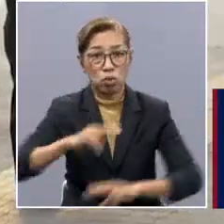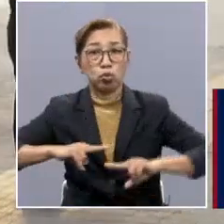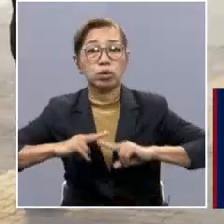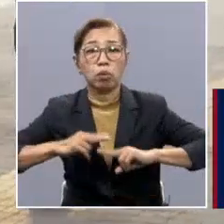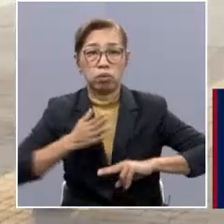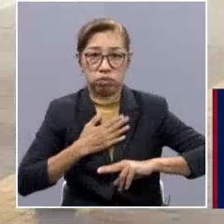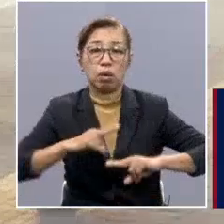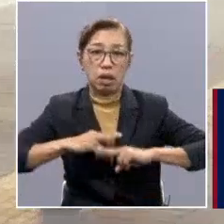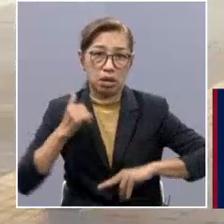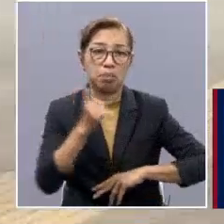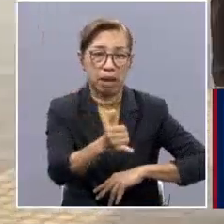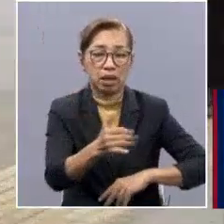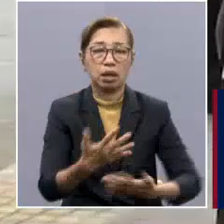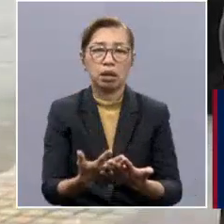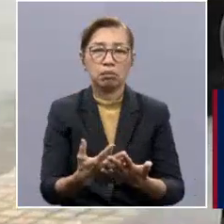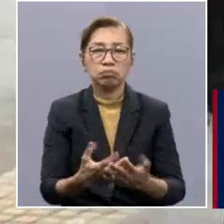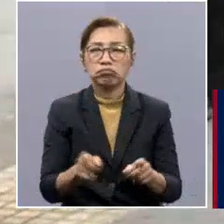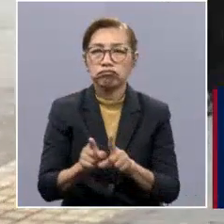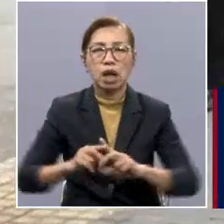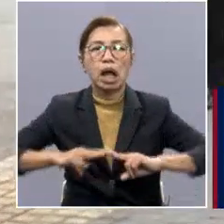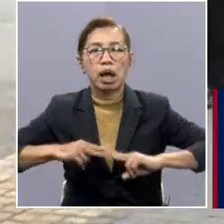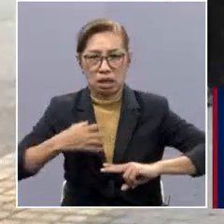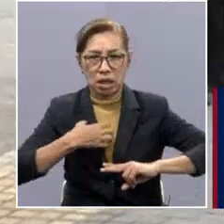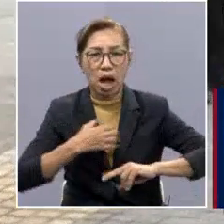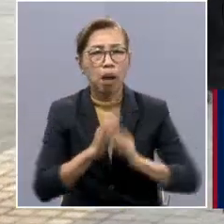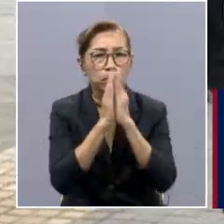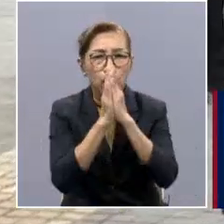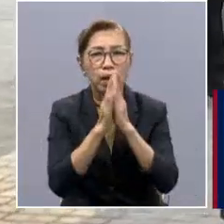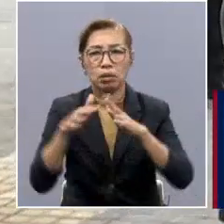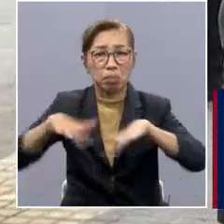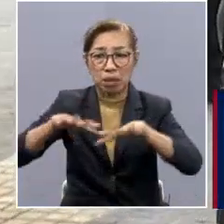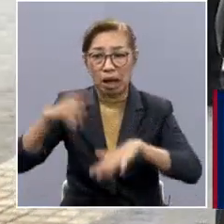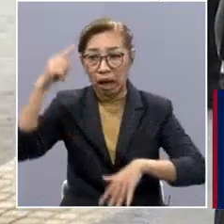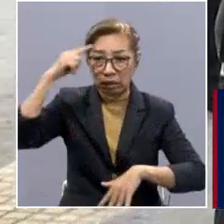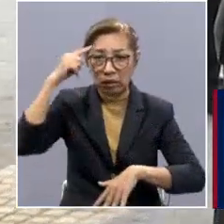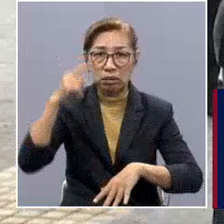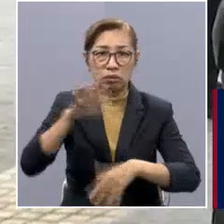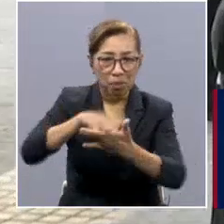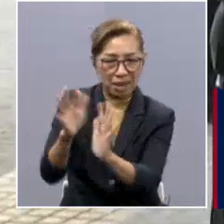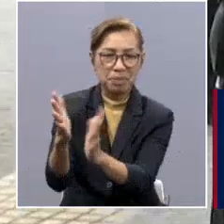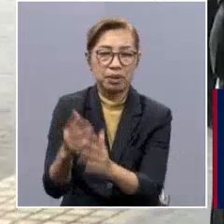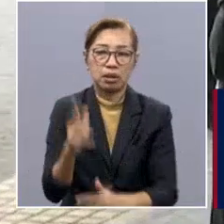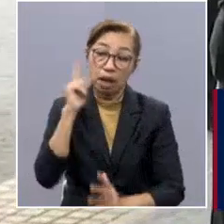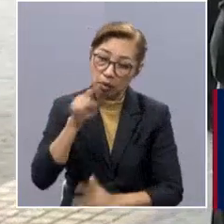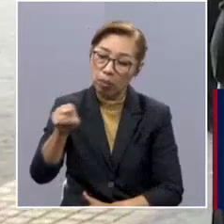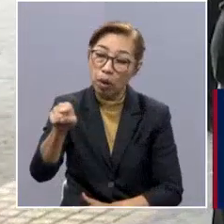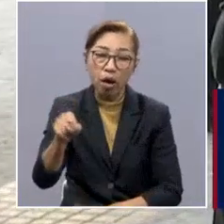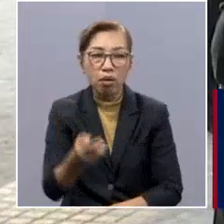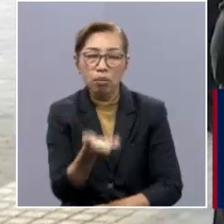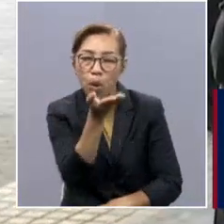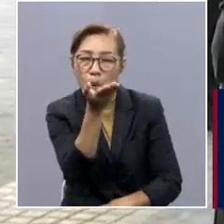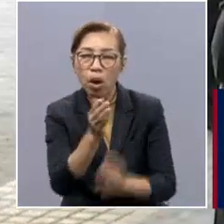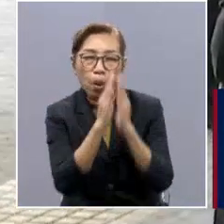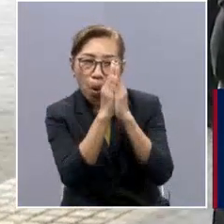คะคืออยากจะไปไหว้พระไม่มีอะไรหรอกทีนี้นักข่าวก็ถามว่าเราได้ขอพรอะไรเป็นพิเศษหรือเปล่